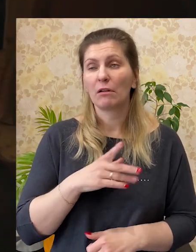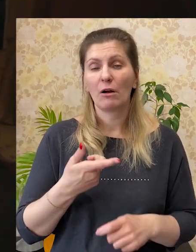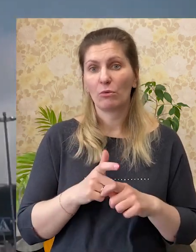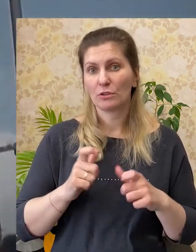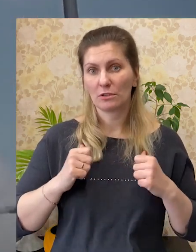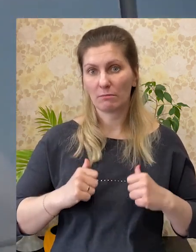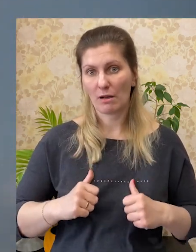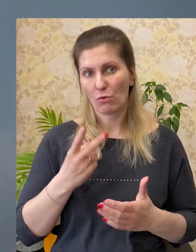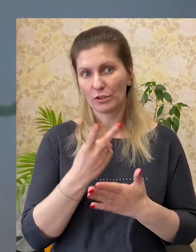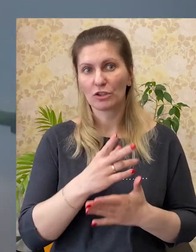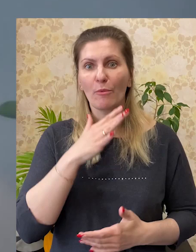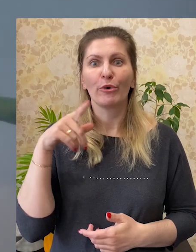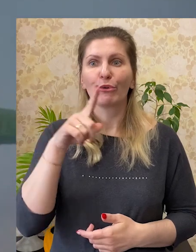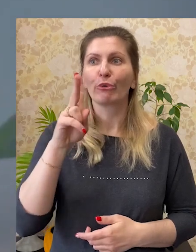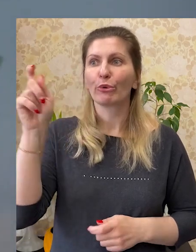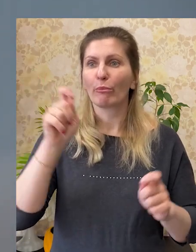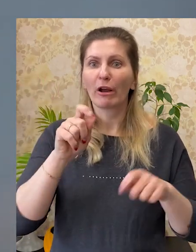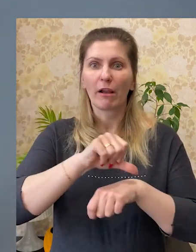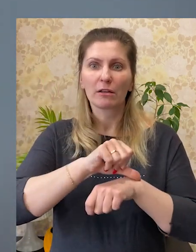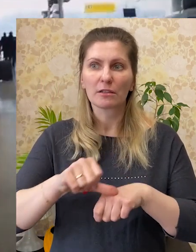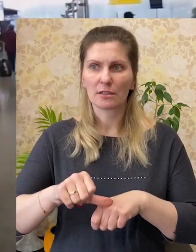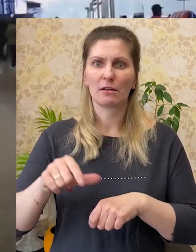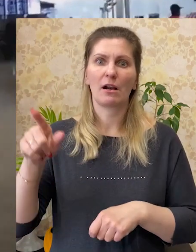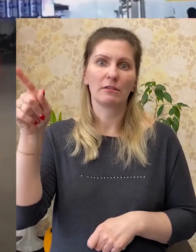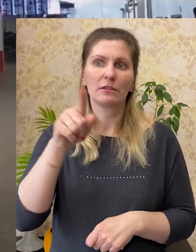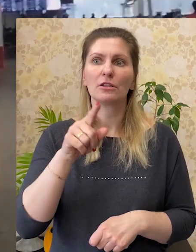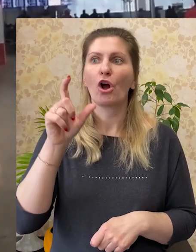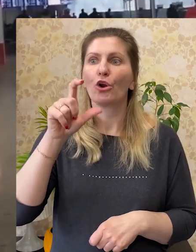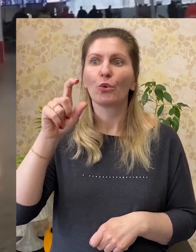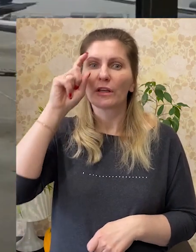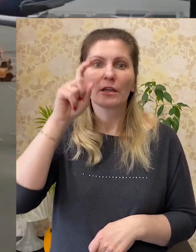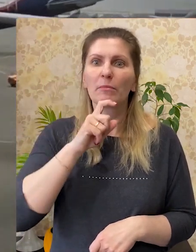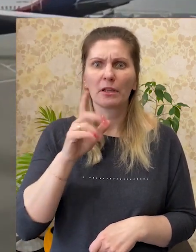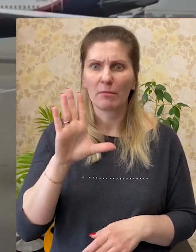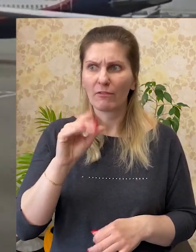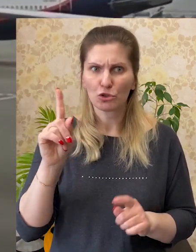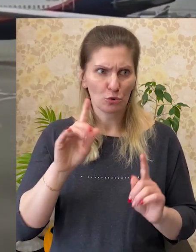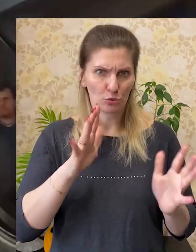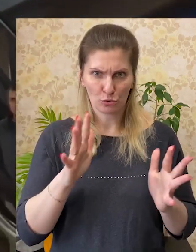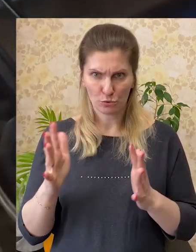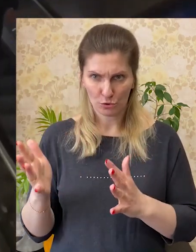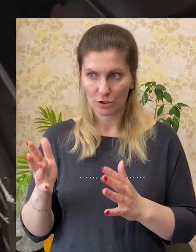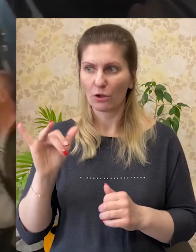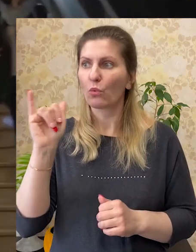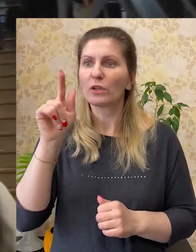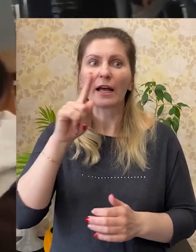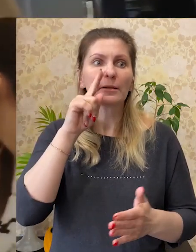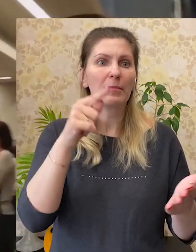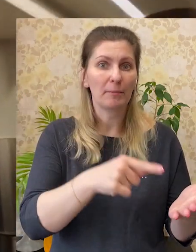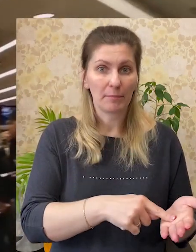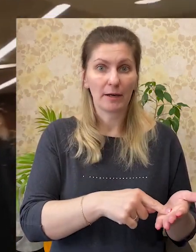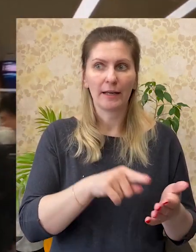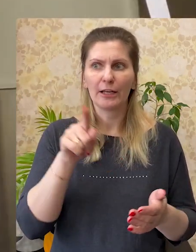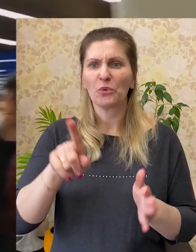деле лежала, хотя кто-то там прилетел из Куршавеля, кто-то прилетел еще откуда, да, люди еще не понимают вообще, что происходит, куда они попали,